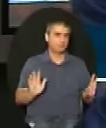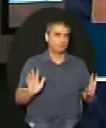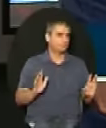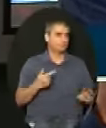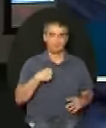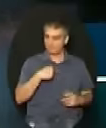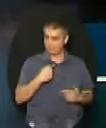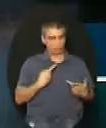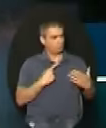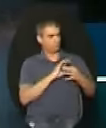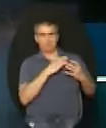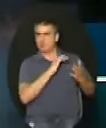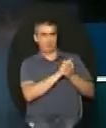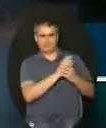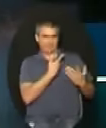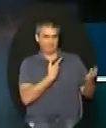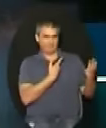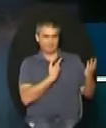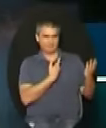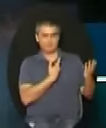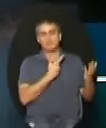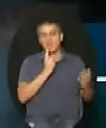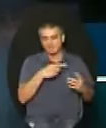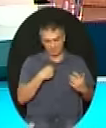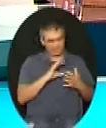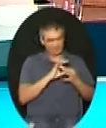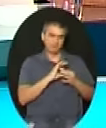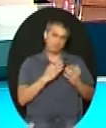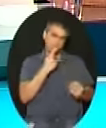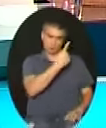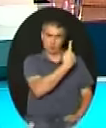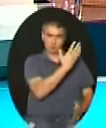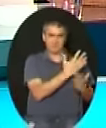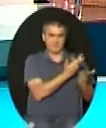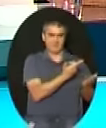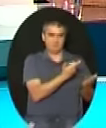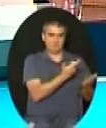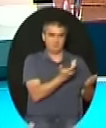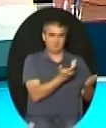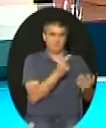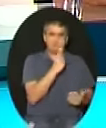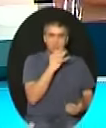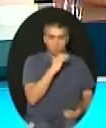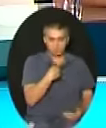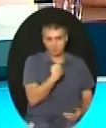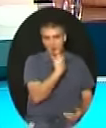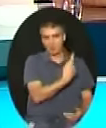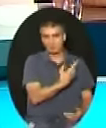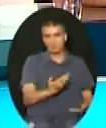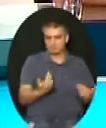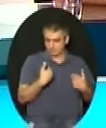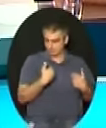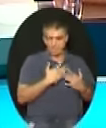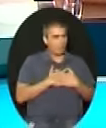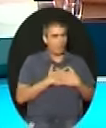ואנחנו כבעלי ברית, אנחנו לא צריכים לקפוץ. לא נצביע בשביל... אבל כבעלי ברית הזו, הוא כבר מים מתחת לנהר. אבל מותר לנו להגיד, אני